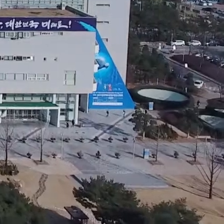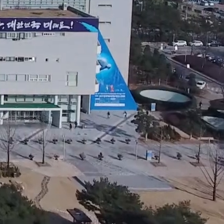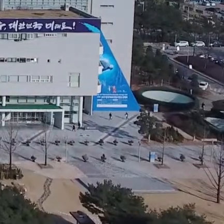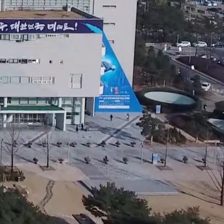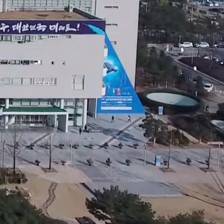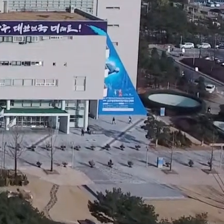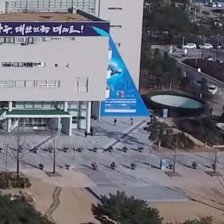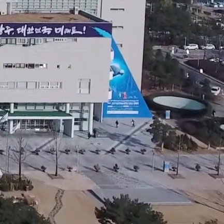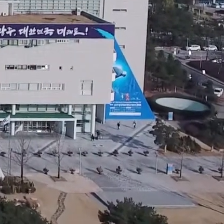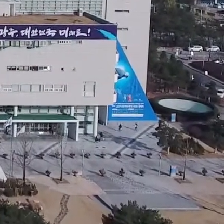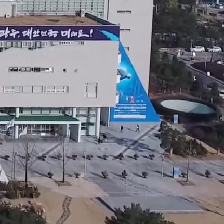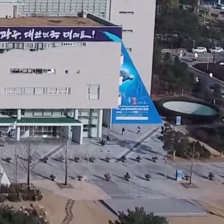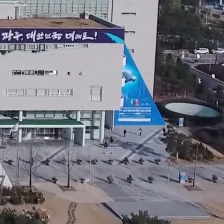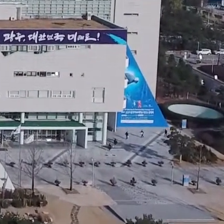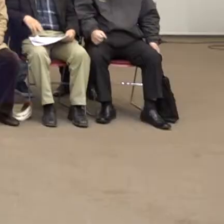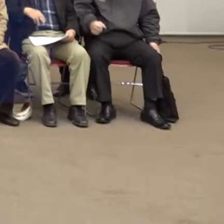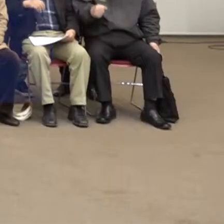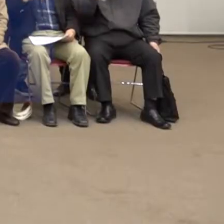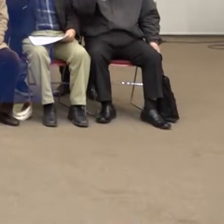으